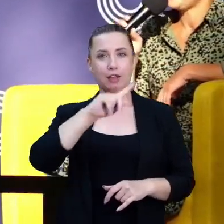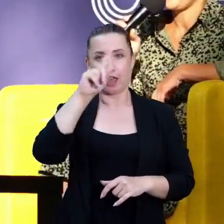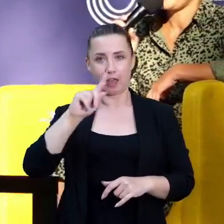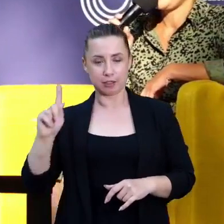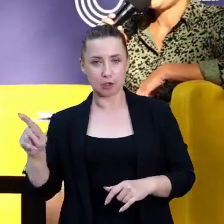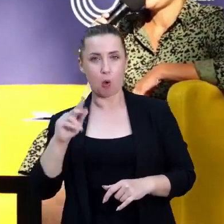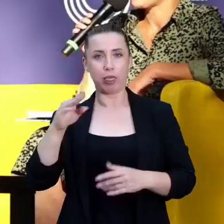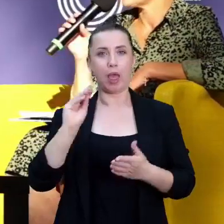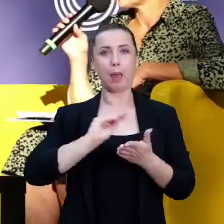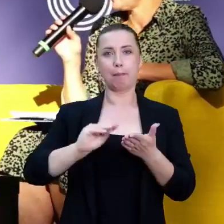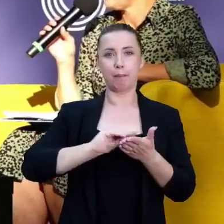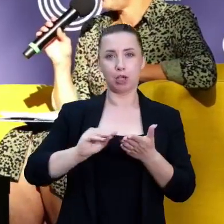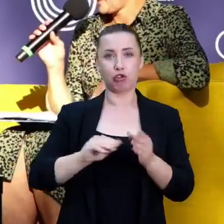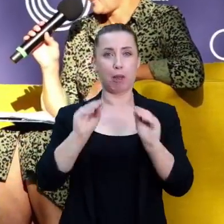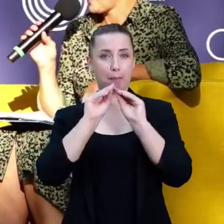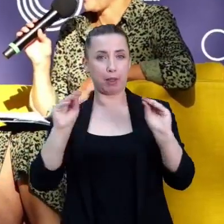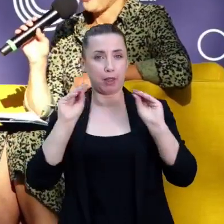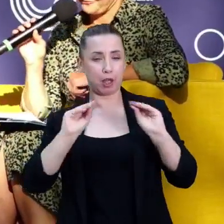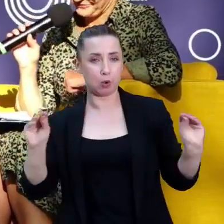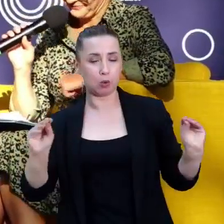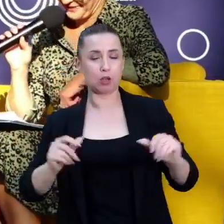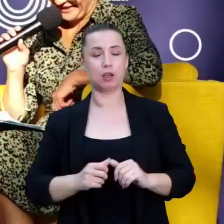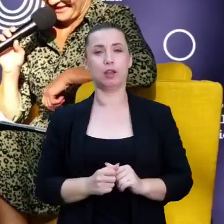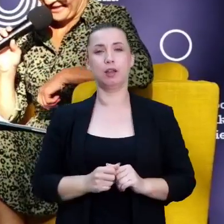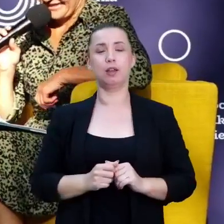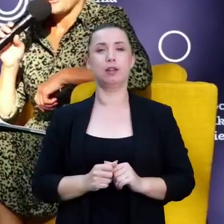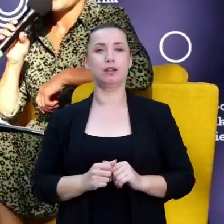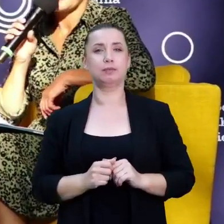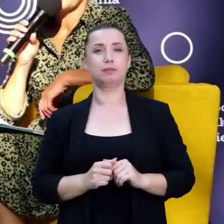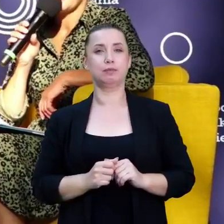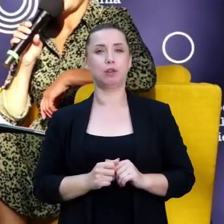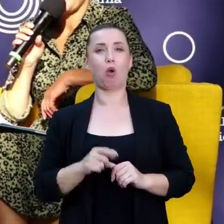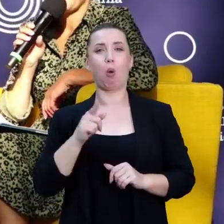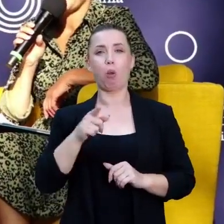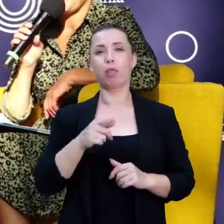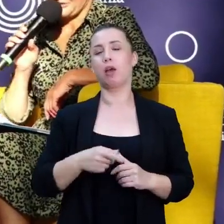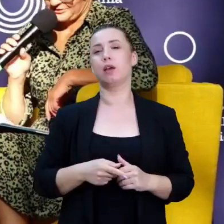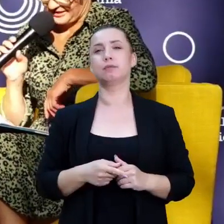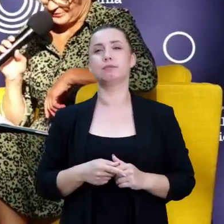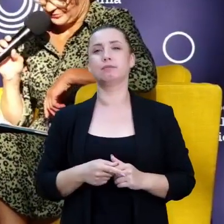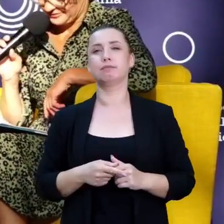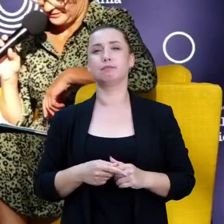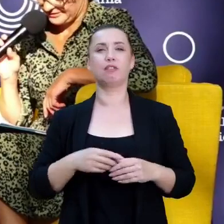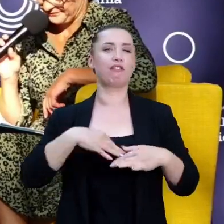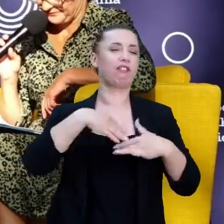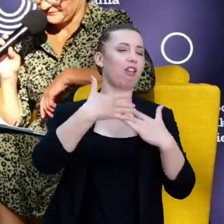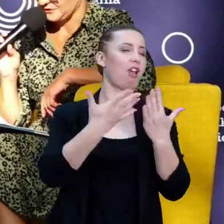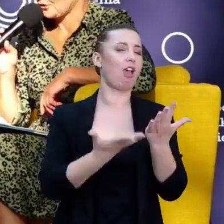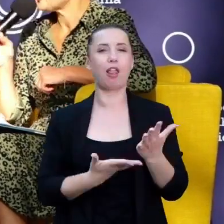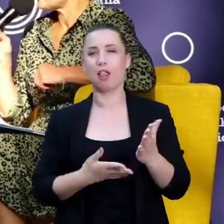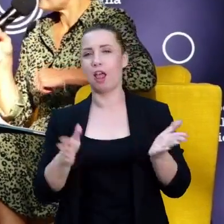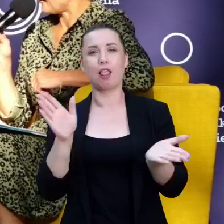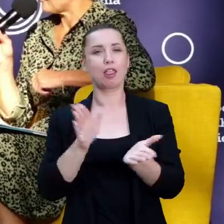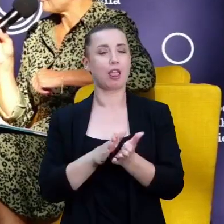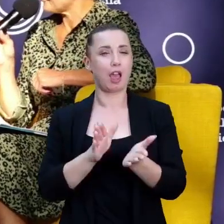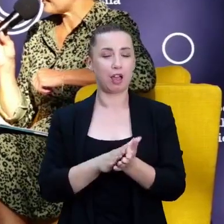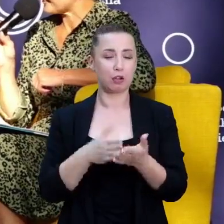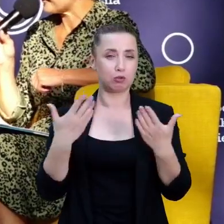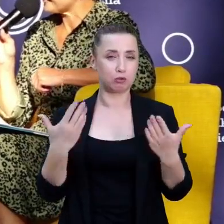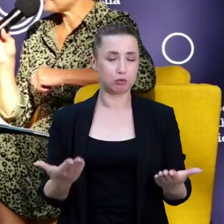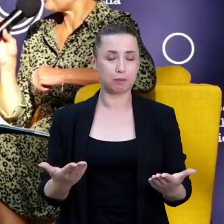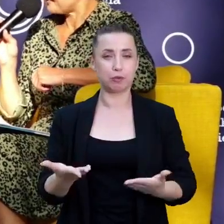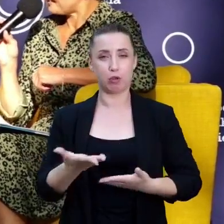kompozytorka, pedagogka, tak się ładnie mówi, laureatka naprawdę wielu nagród, doktor